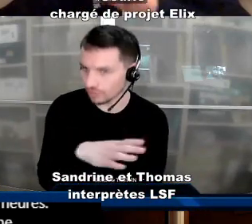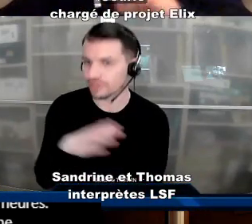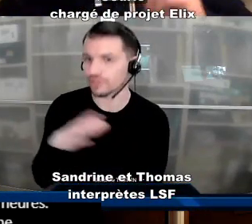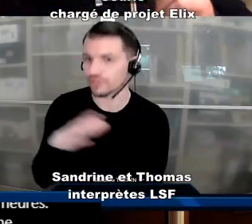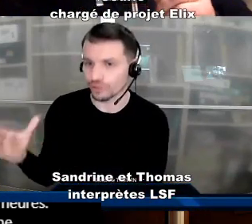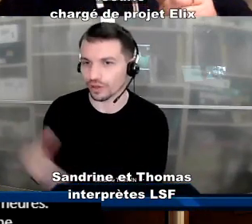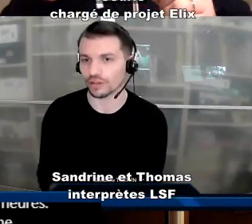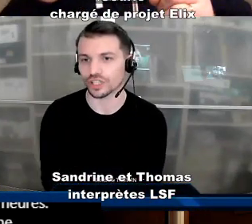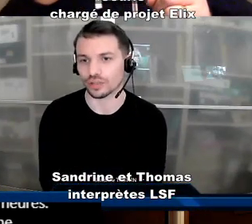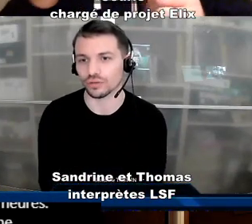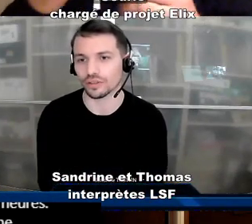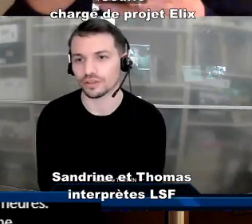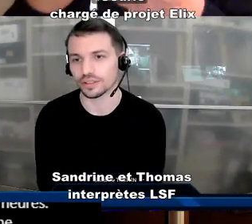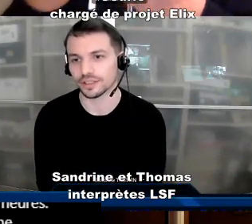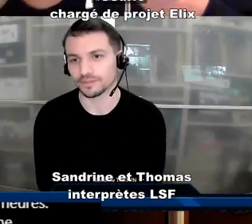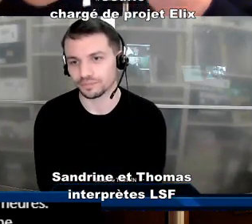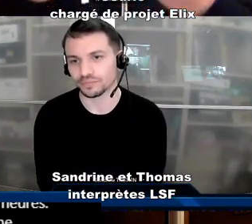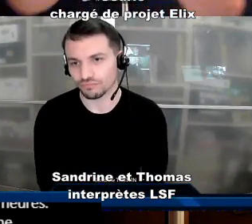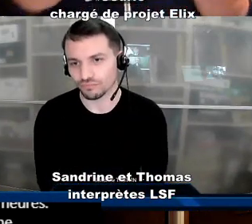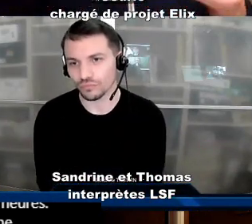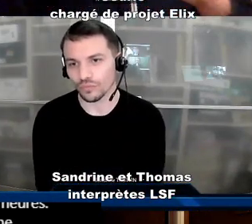à 30 heures chacune.